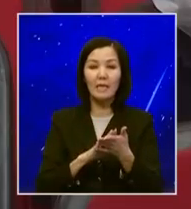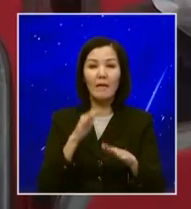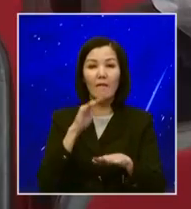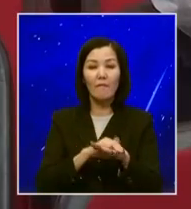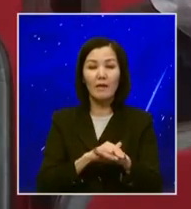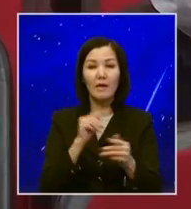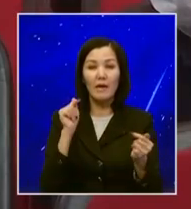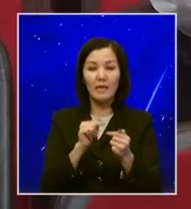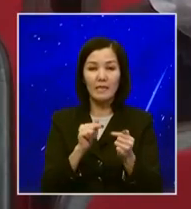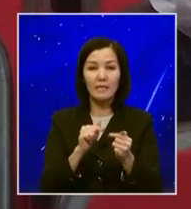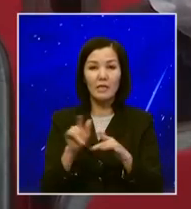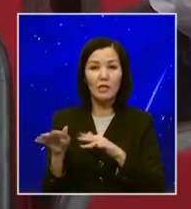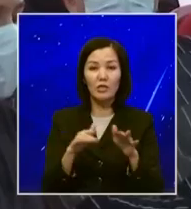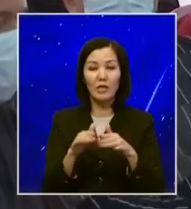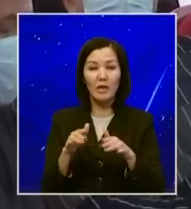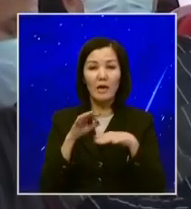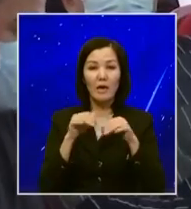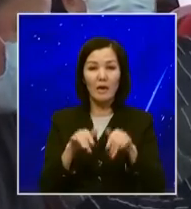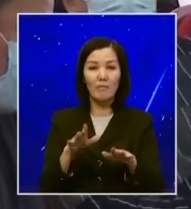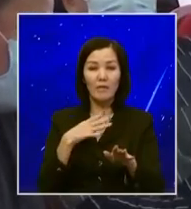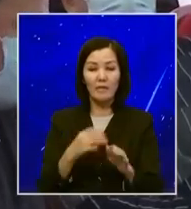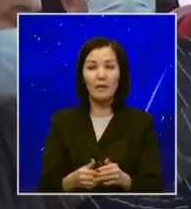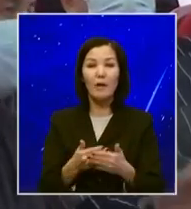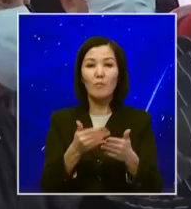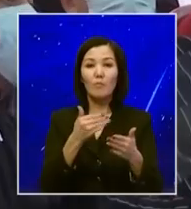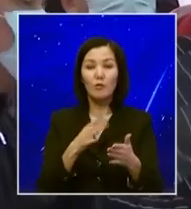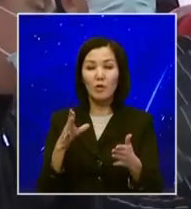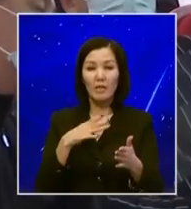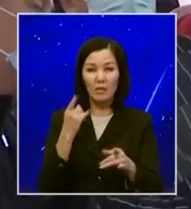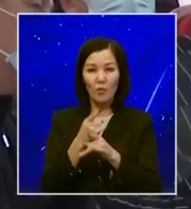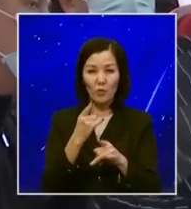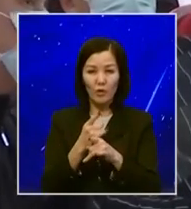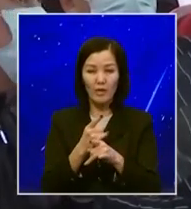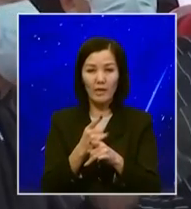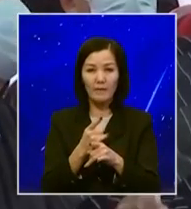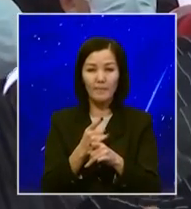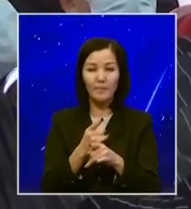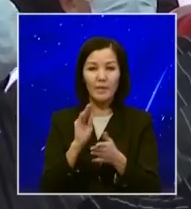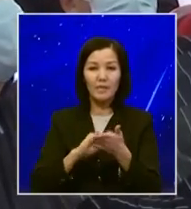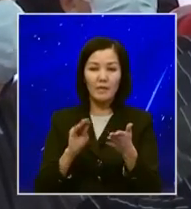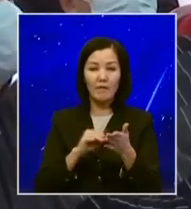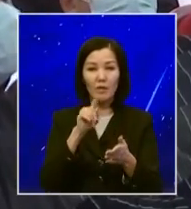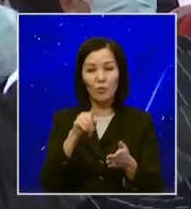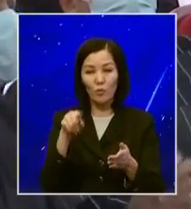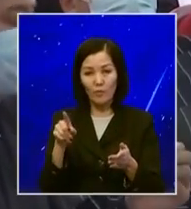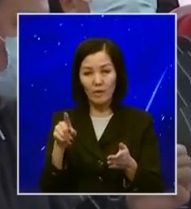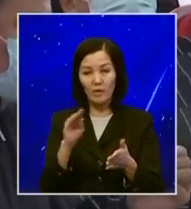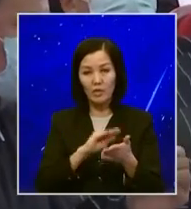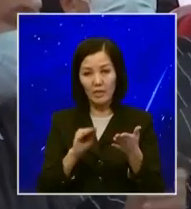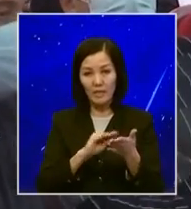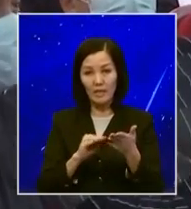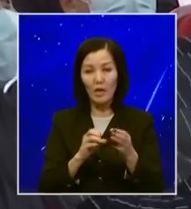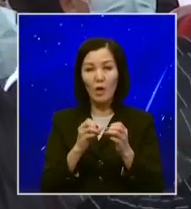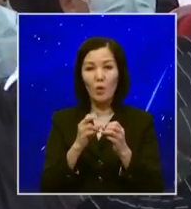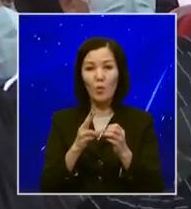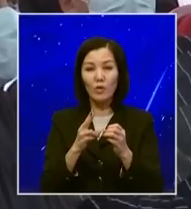қатысты тиісті іс-шара қабылданды. Ол бұрыннан бізді алдап, бұрынғы алдына өткен заявление номер жазып алғанда, сөйтіп сол